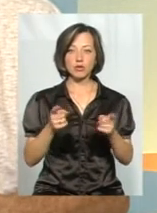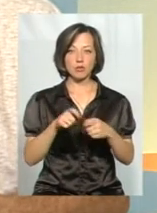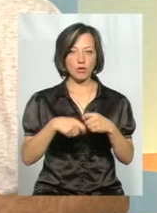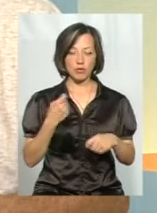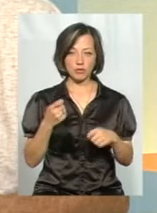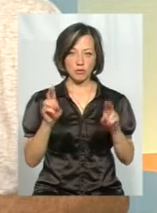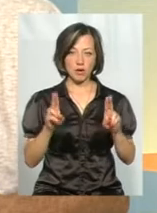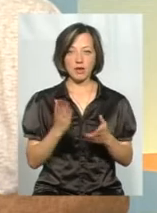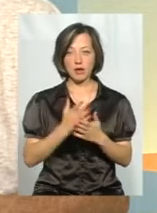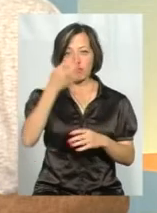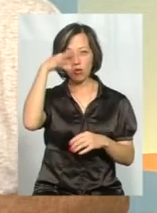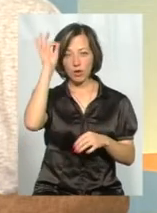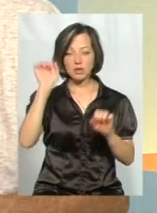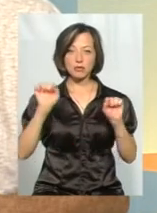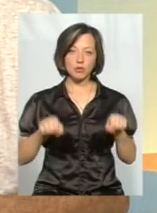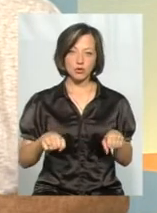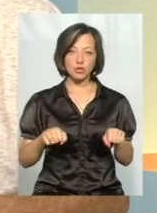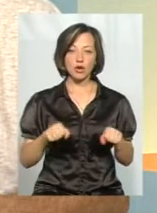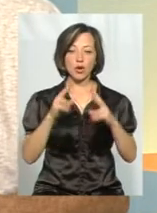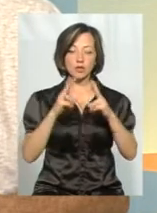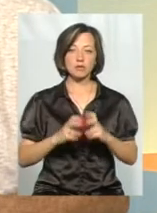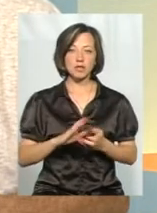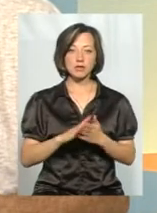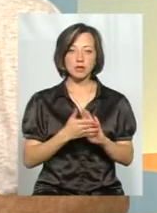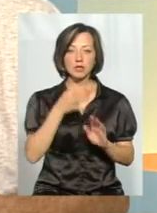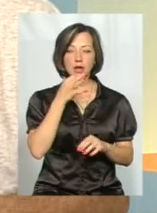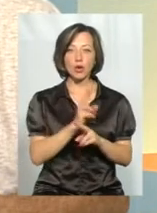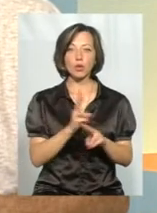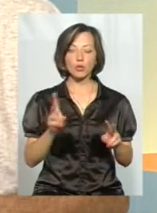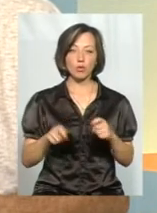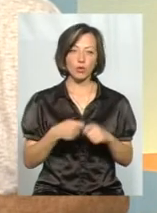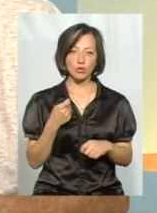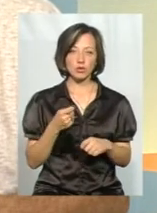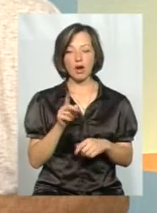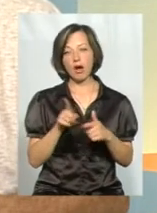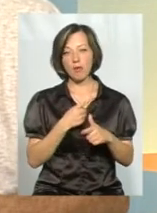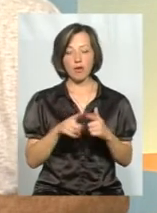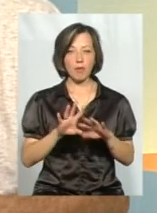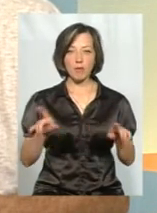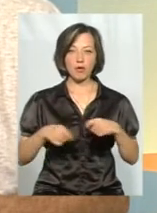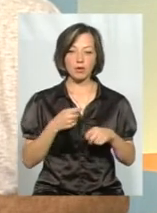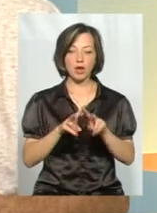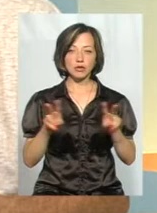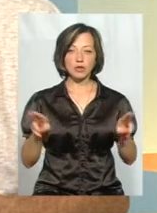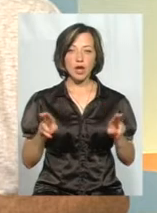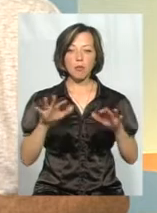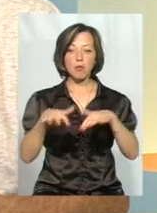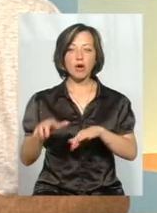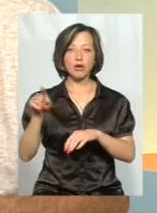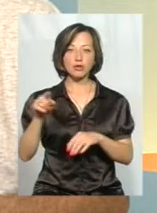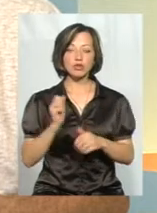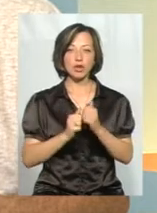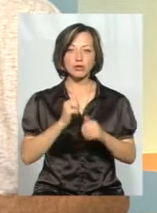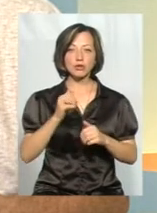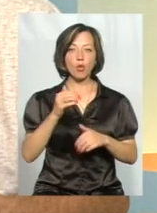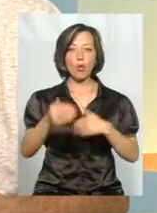порушують правила. Є поліція, яка може розібрати ситуацію та сказати, хто ж все-таки порушує, хто не порушує. Аналогічно на пляжу досить часто все ж таки